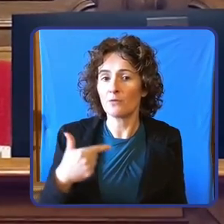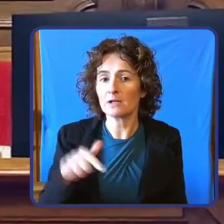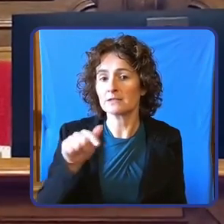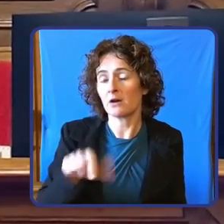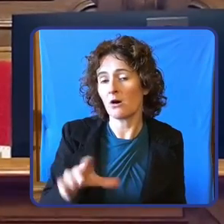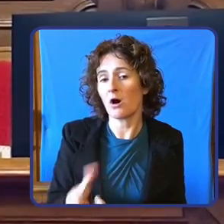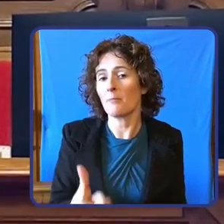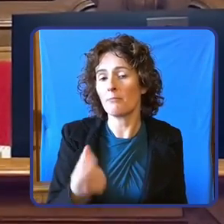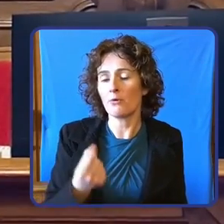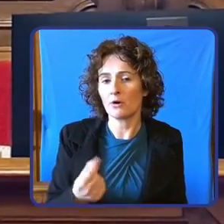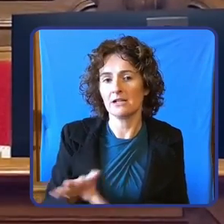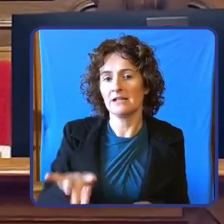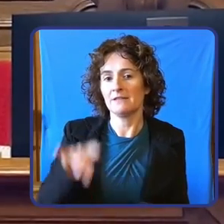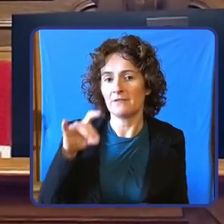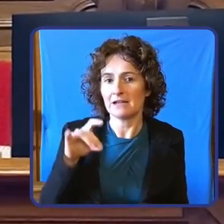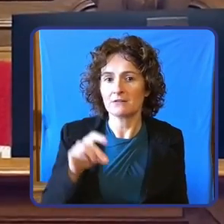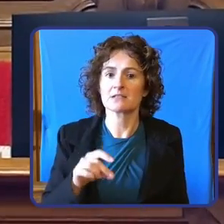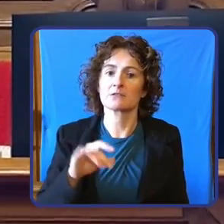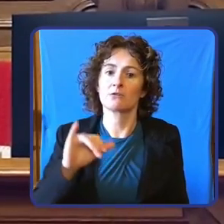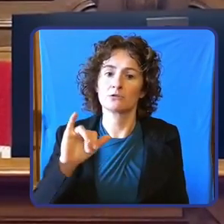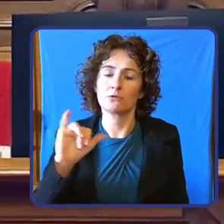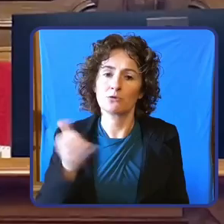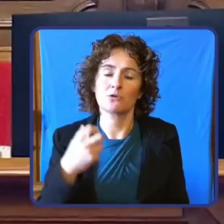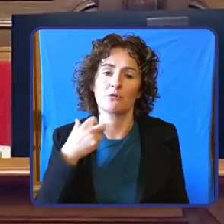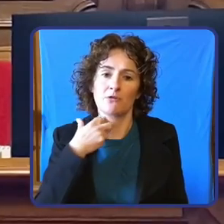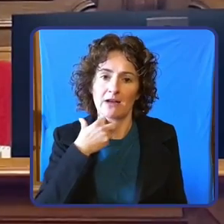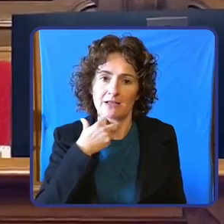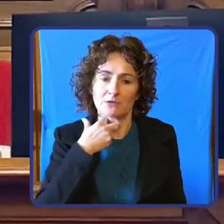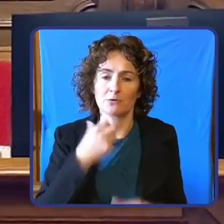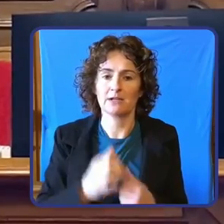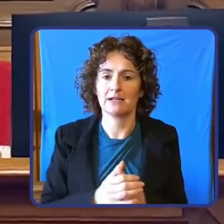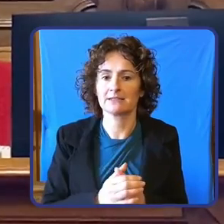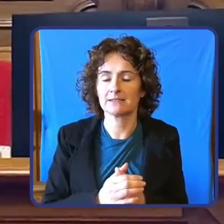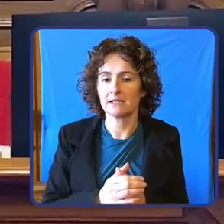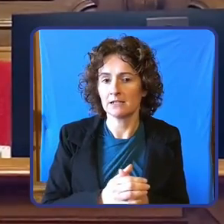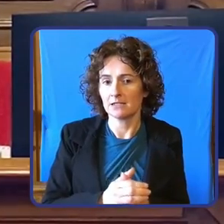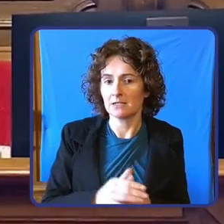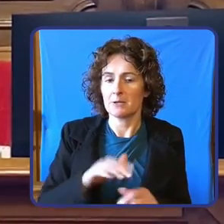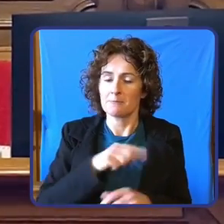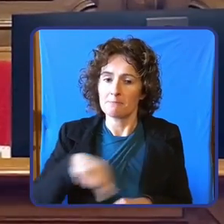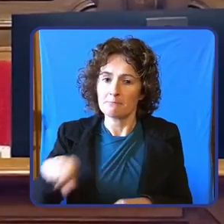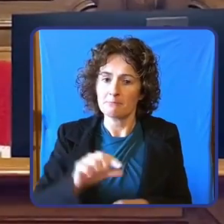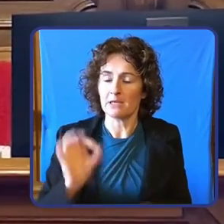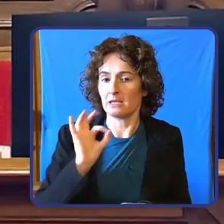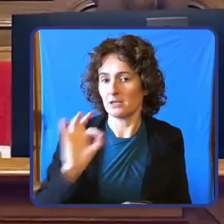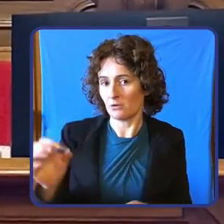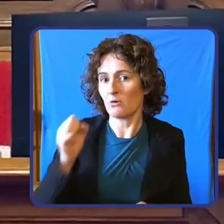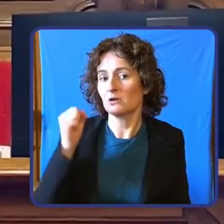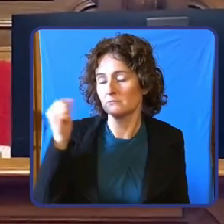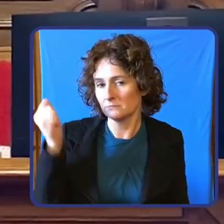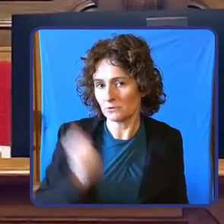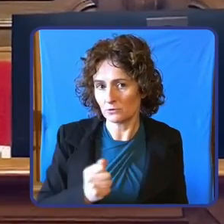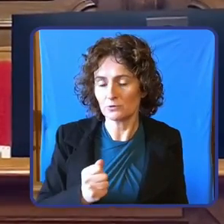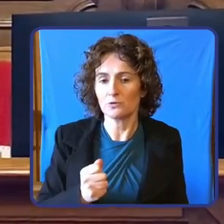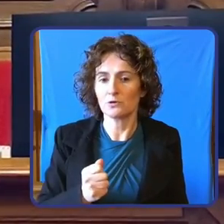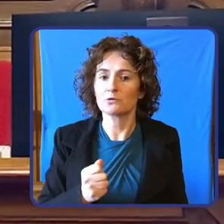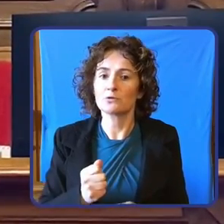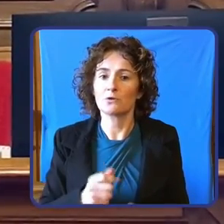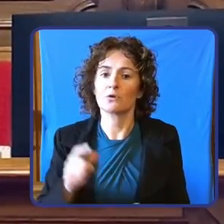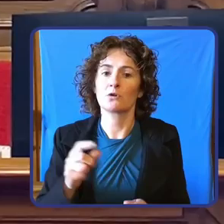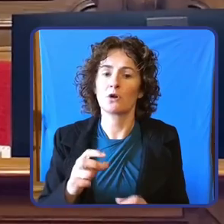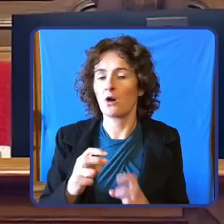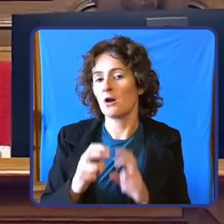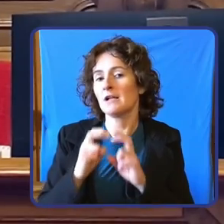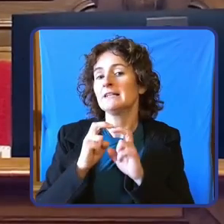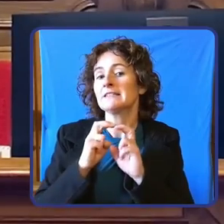is. Látjuk, hogy nagyon jól döntöttünk, mert szemben a tramtrénnel például semmilyen műszaki probléma nem volt. Ezek a buszok nem álltak le, nem dugították